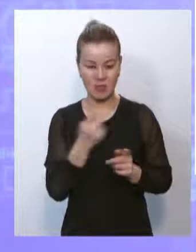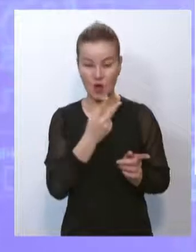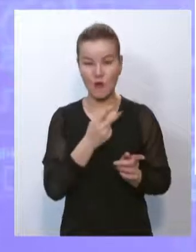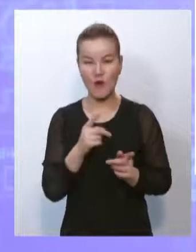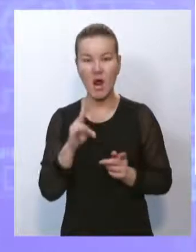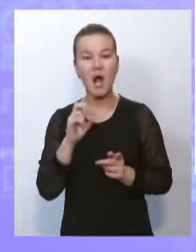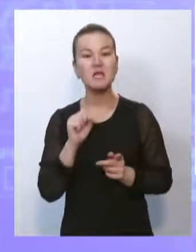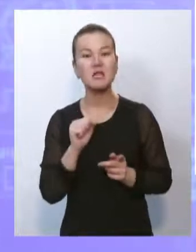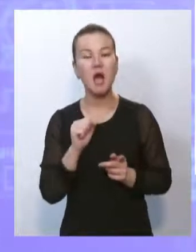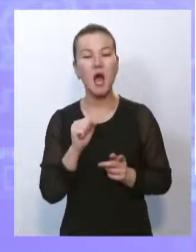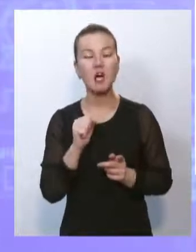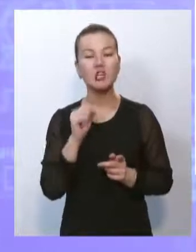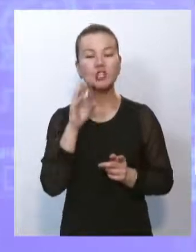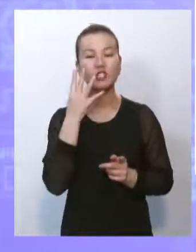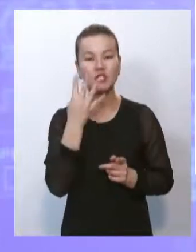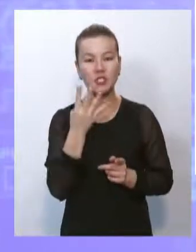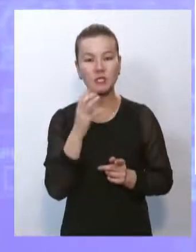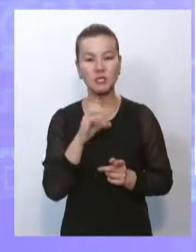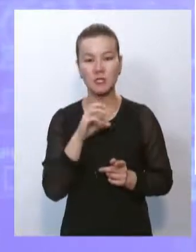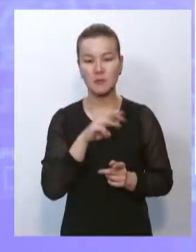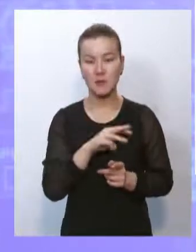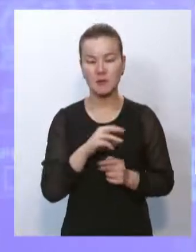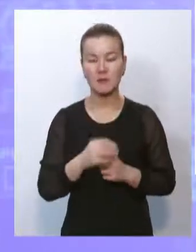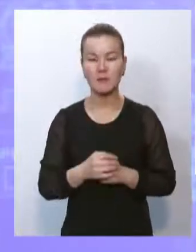на 4 сантиметра